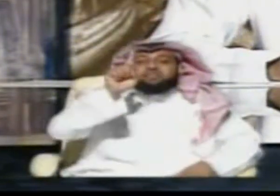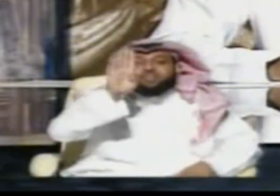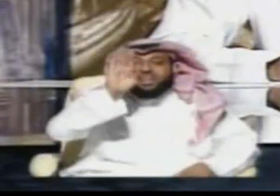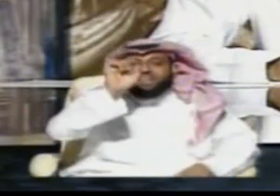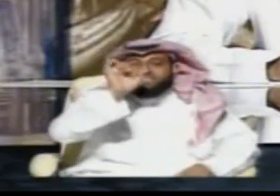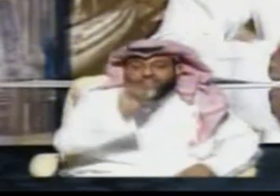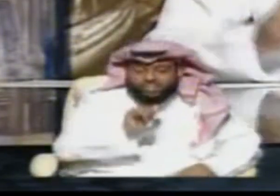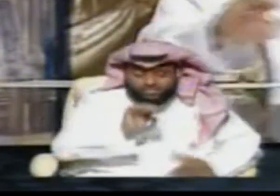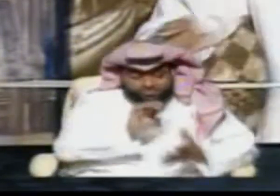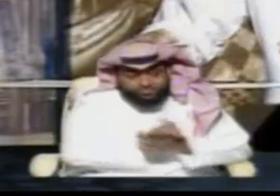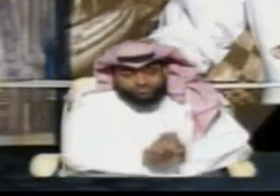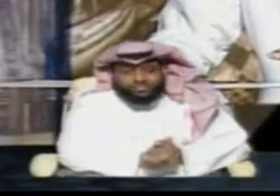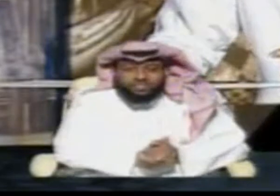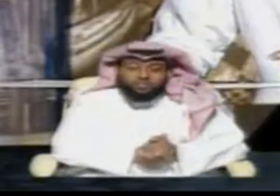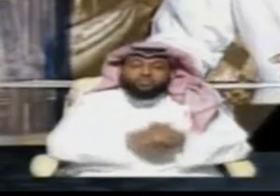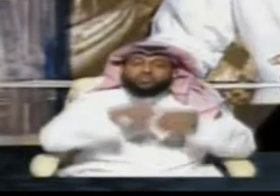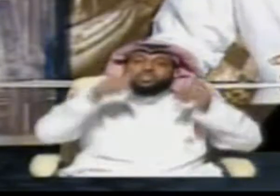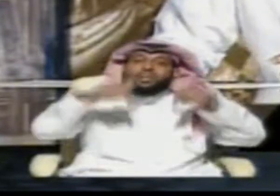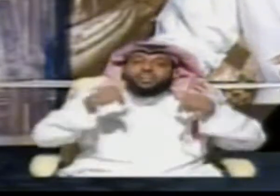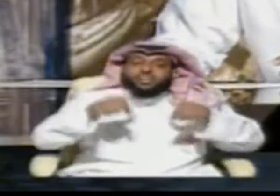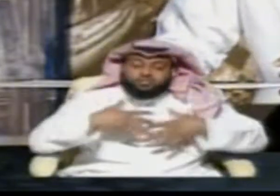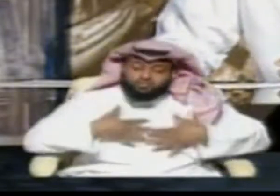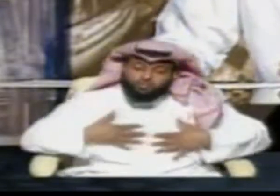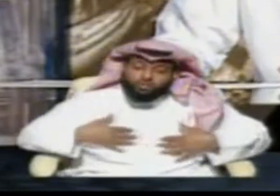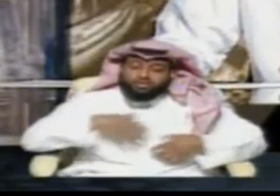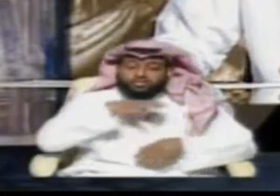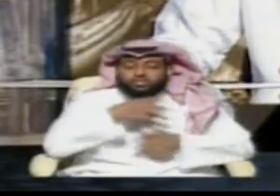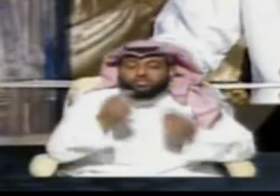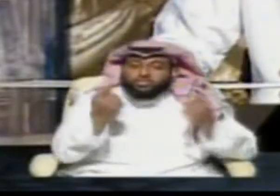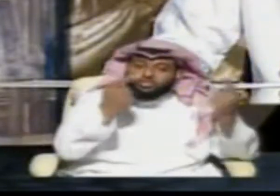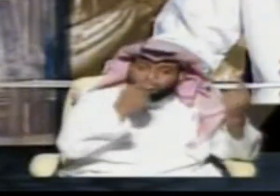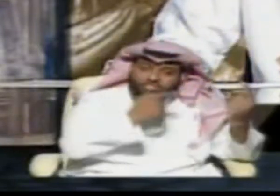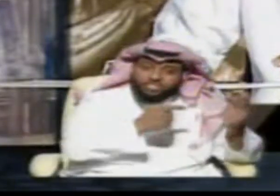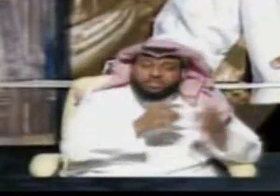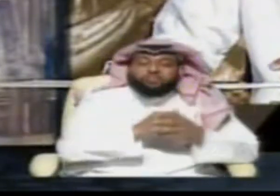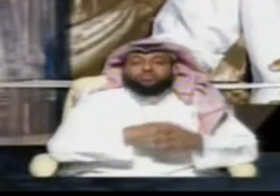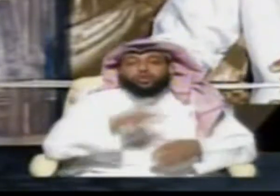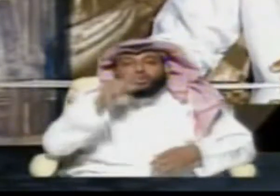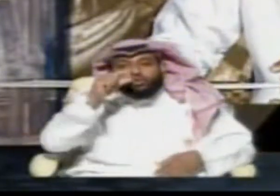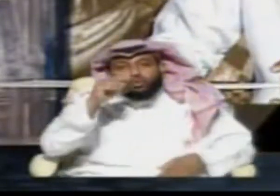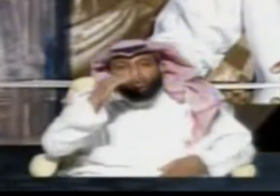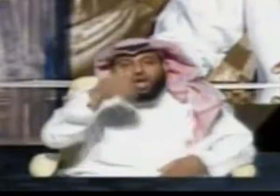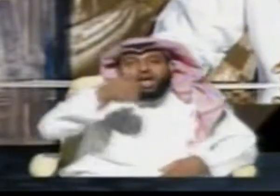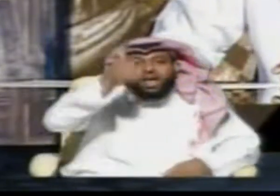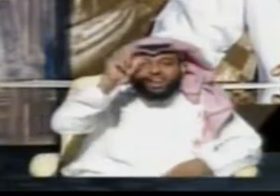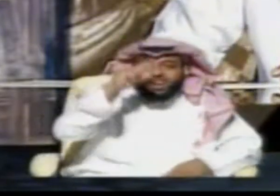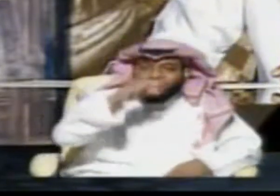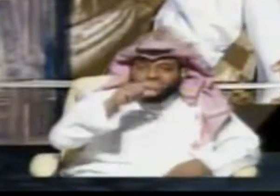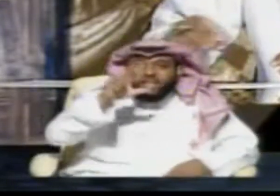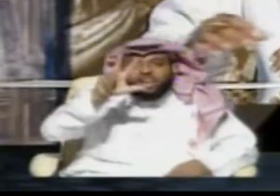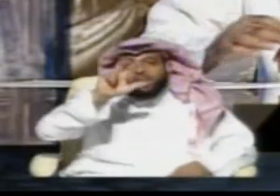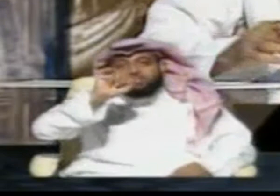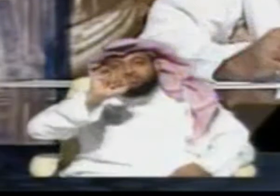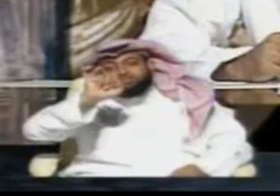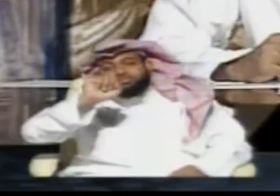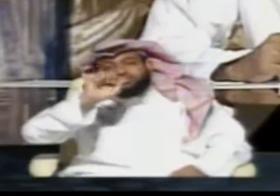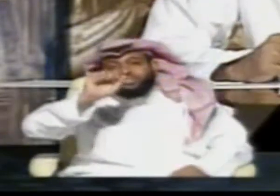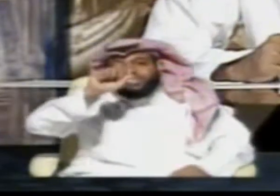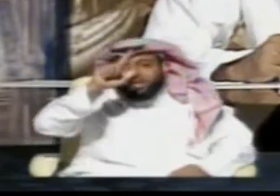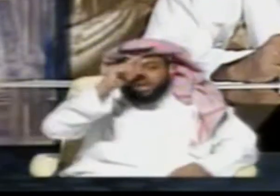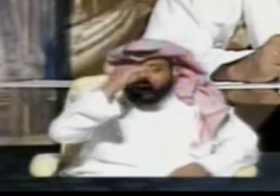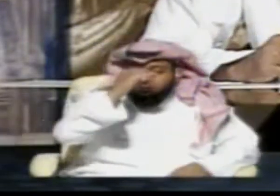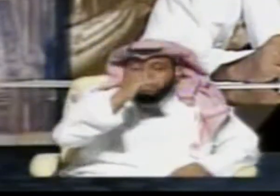برنامجكم الجواب الكافي. في هذه الحلقة نسعد وإياكم بصحبة صاحب الفضيلة الأستاذ الدكتور خالد بن عبد الله